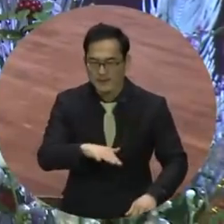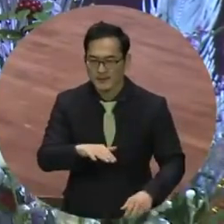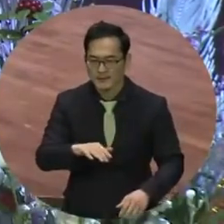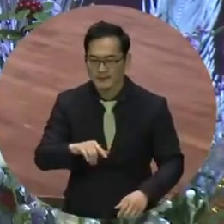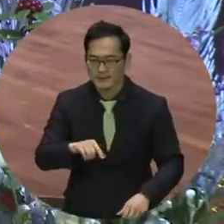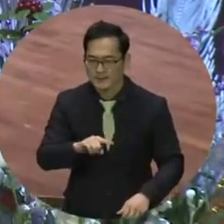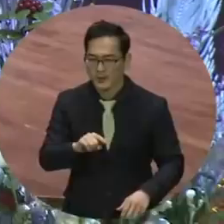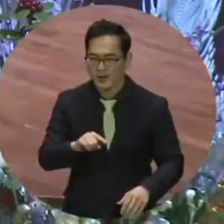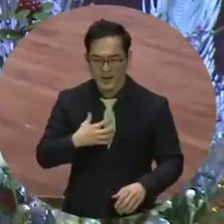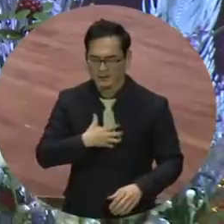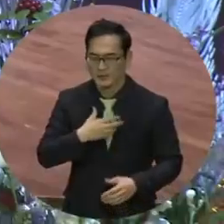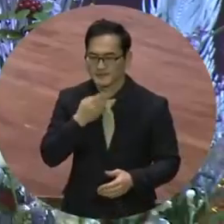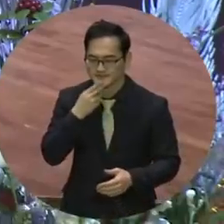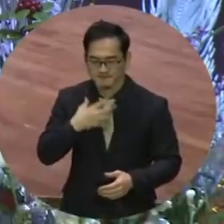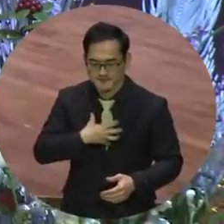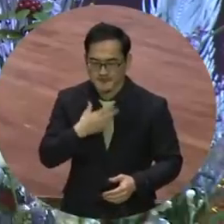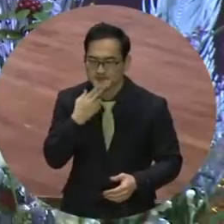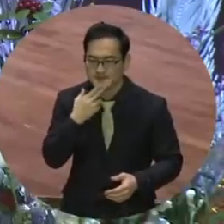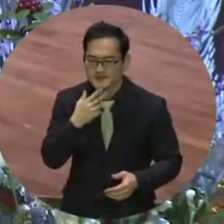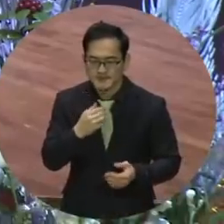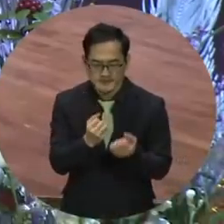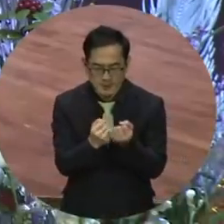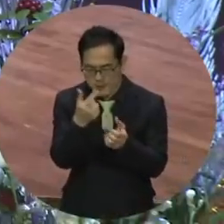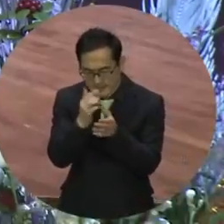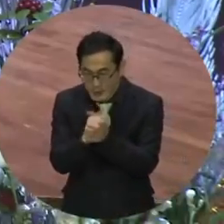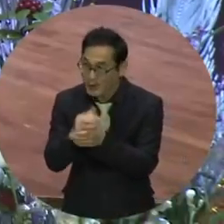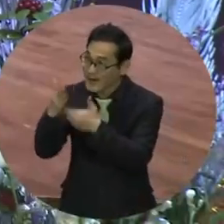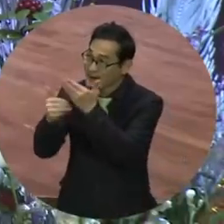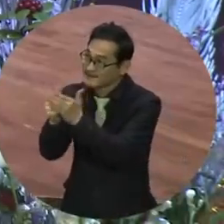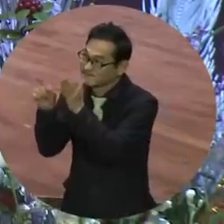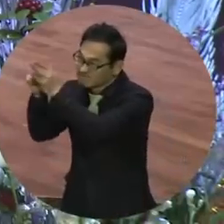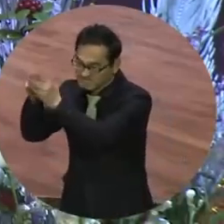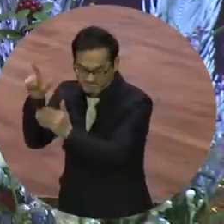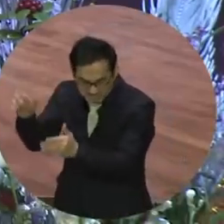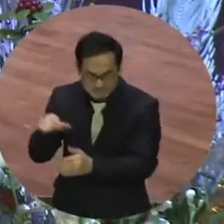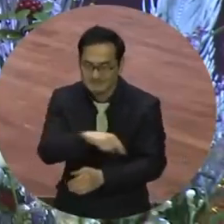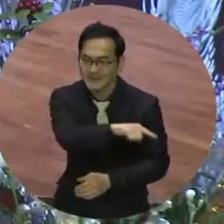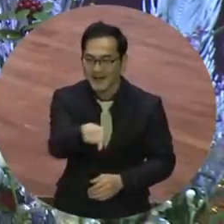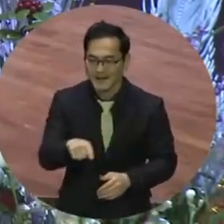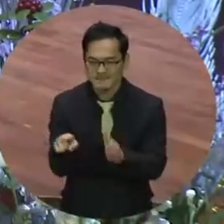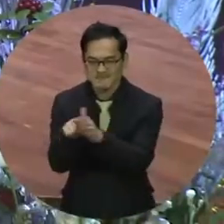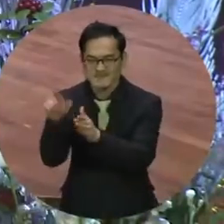잘못되어도 지나가면 다 정리돼요. 다 바로 다 돼요. 다 인도받고